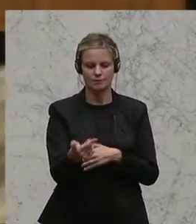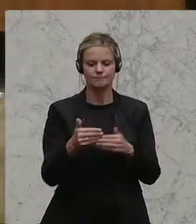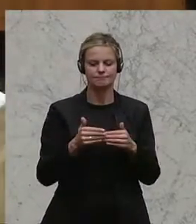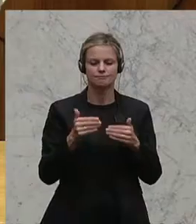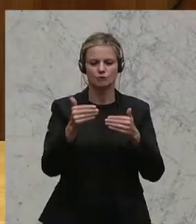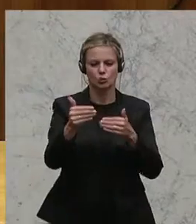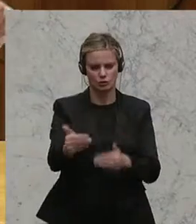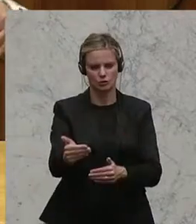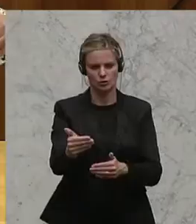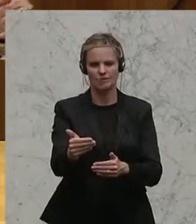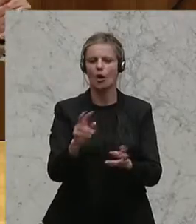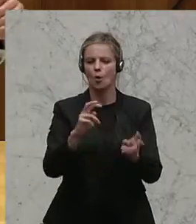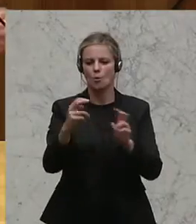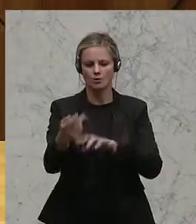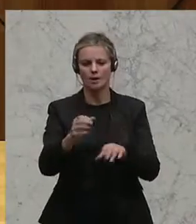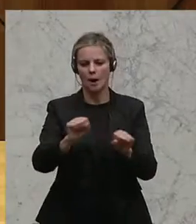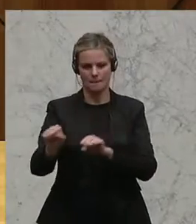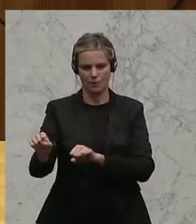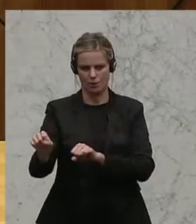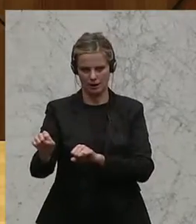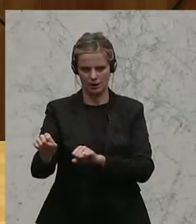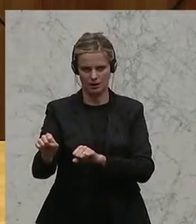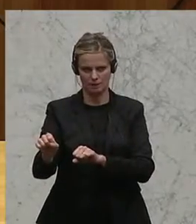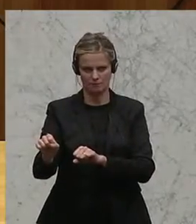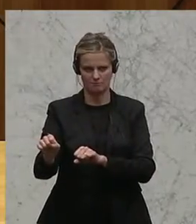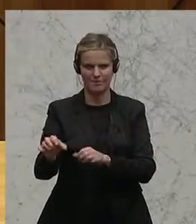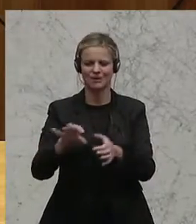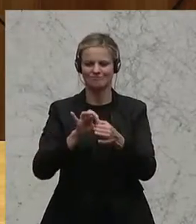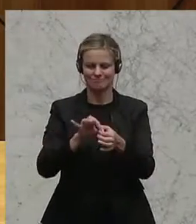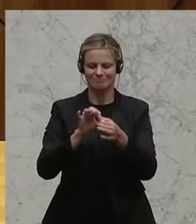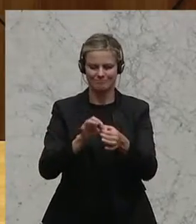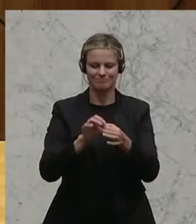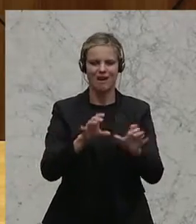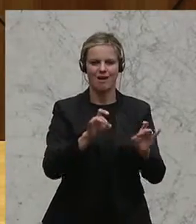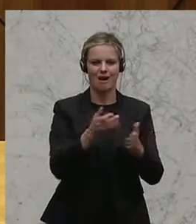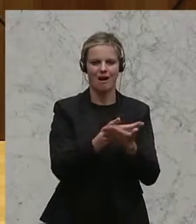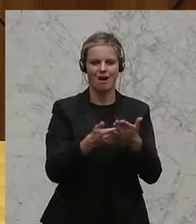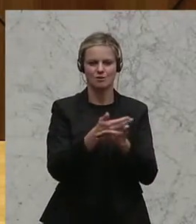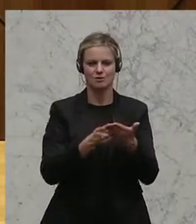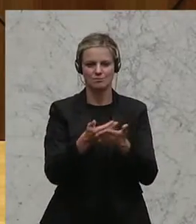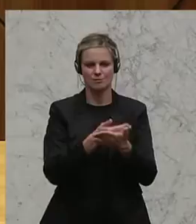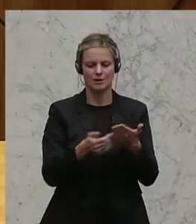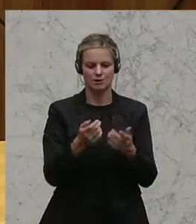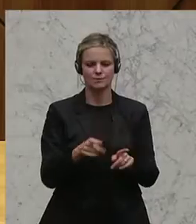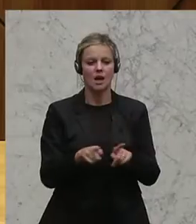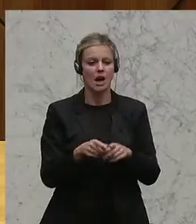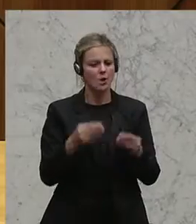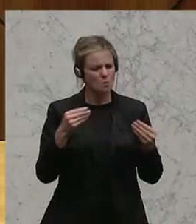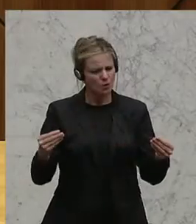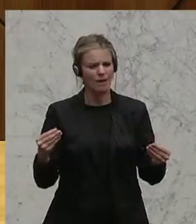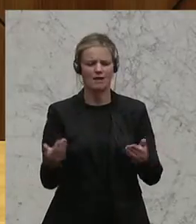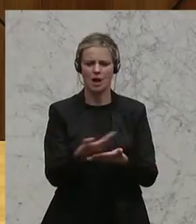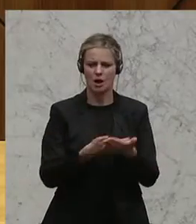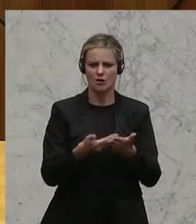die Umstellung auch möglich ist, auch von der Ausbildung, von der Lehrerseite her. Eine moderne zweijährige Ausbildung